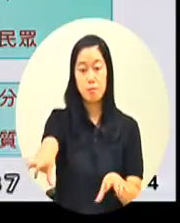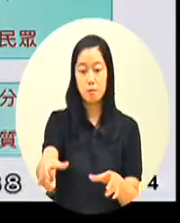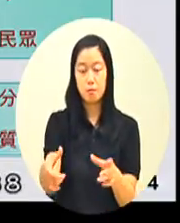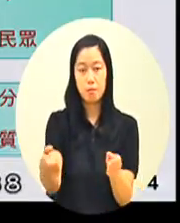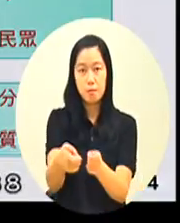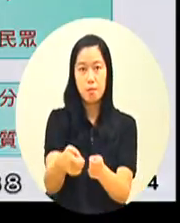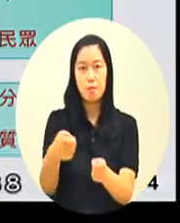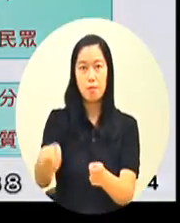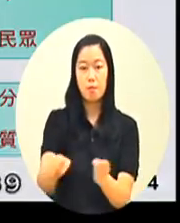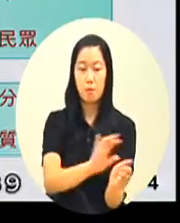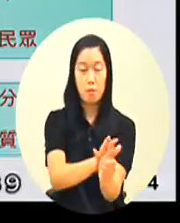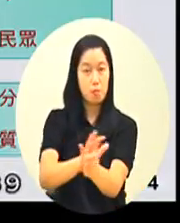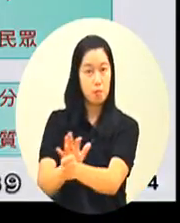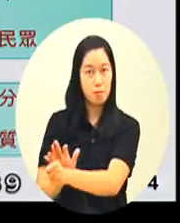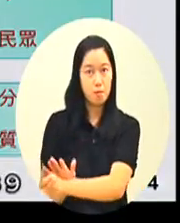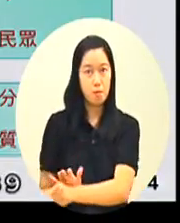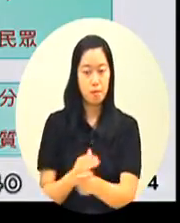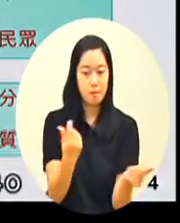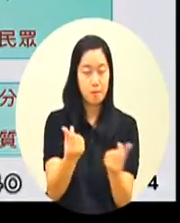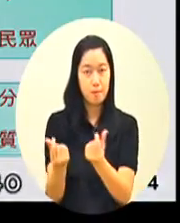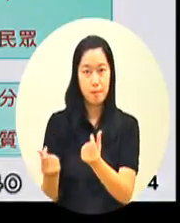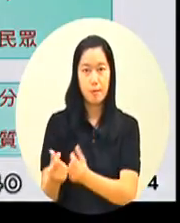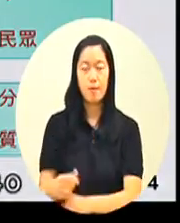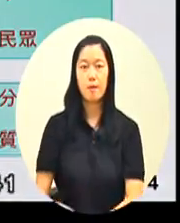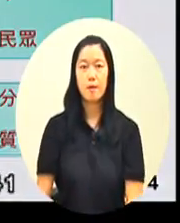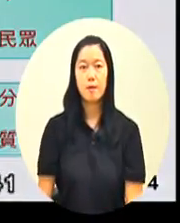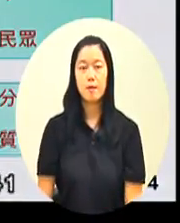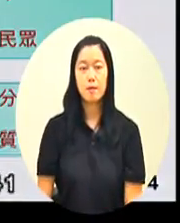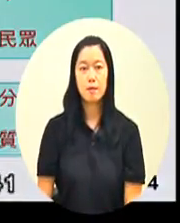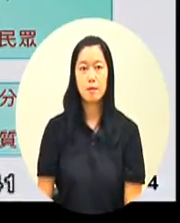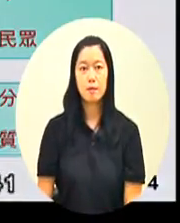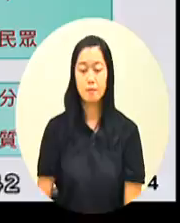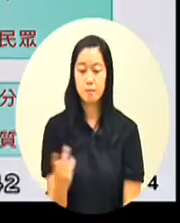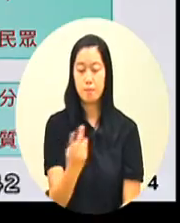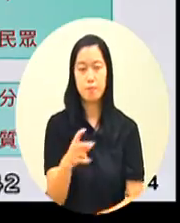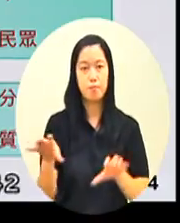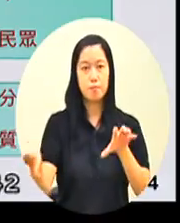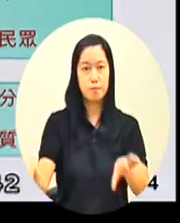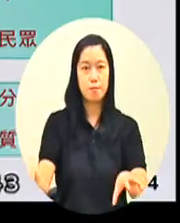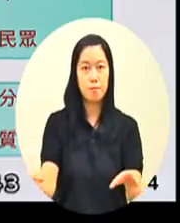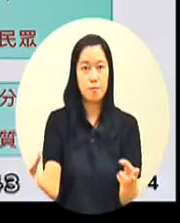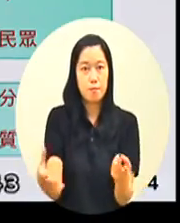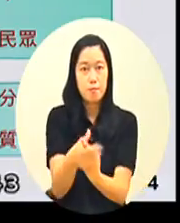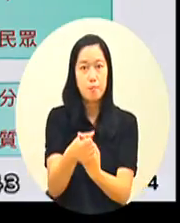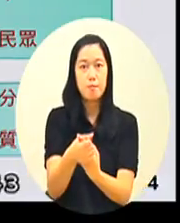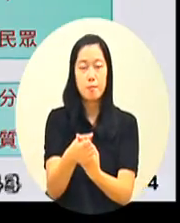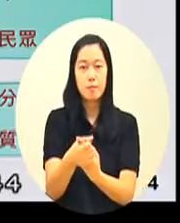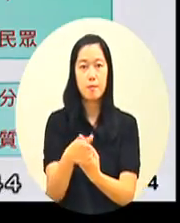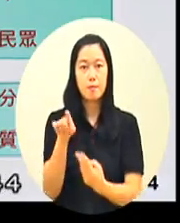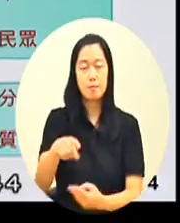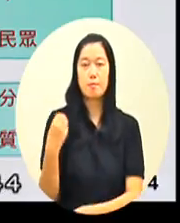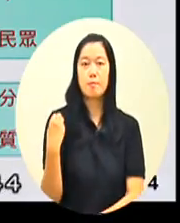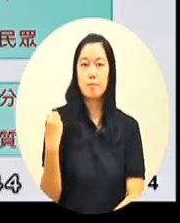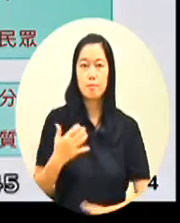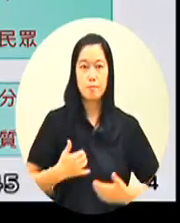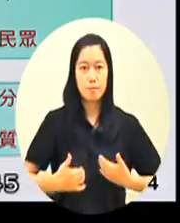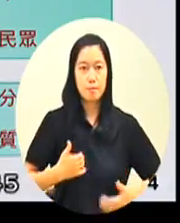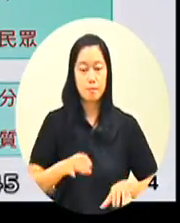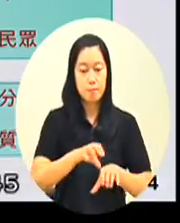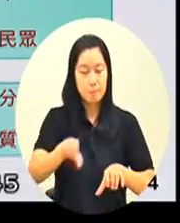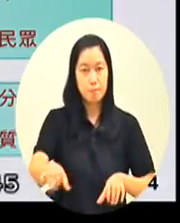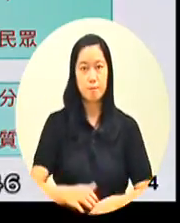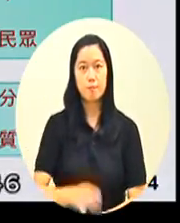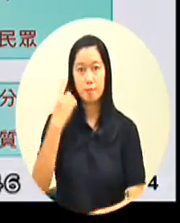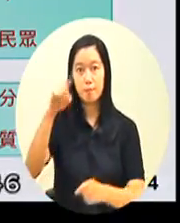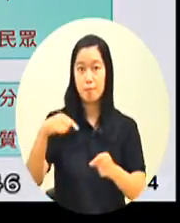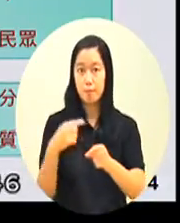务的人口也蛮集中的，我们把这2个分处集中并为新分处。那明年底我们